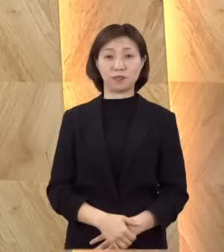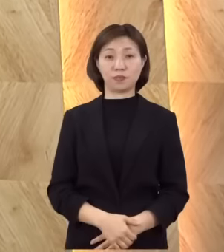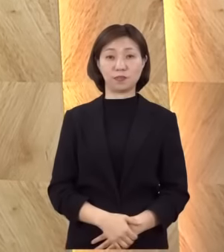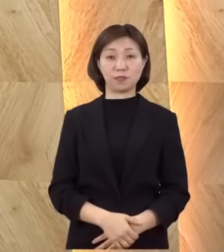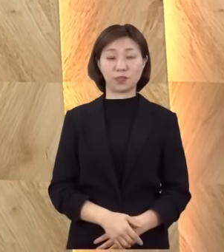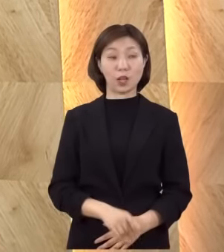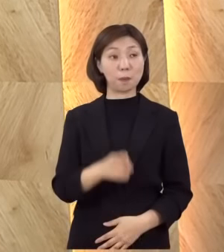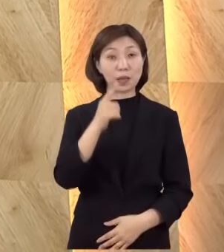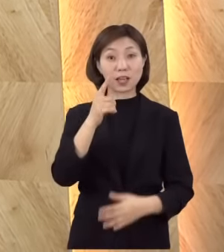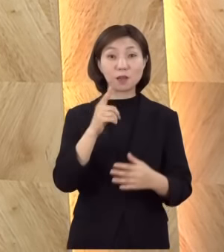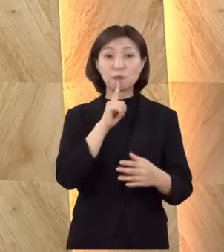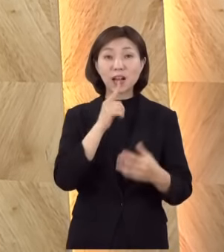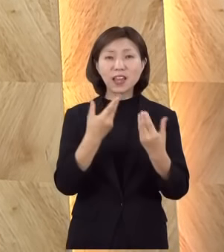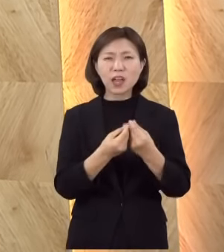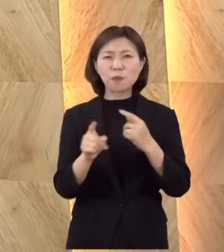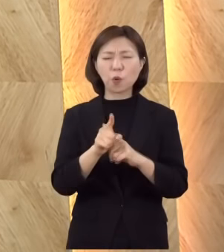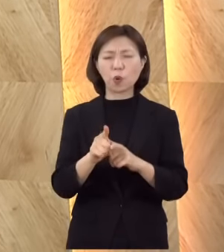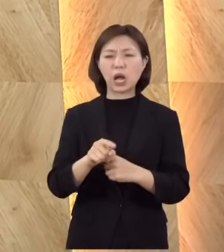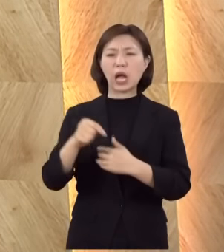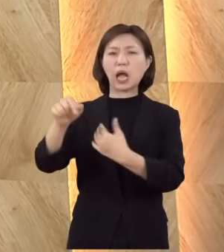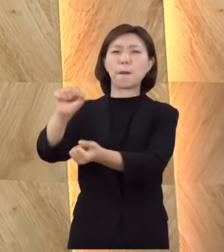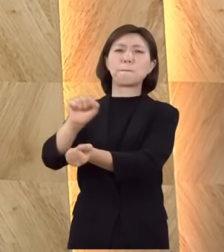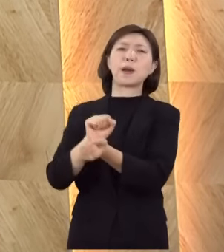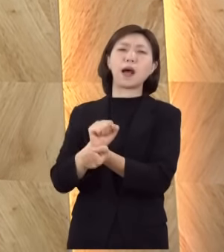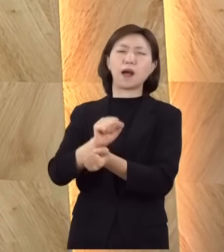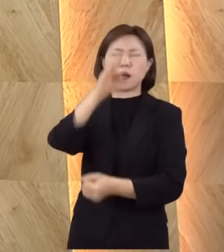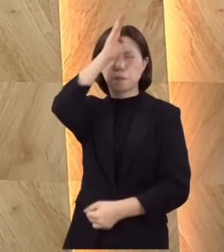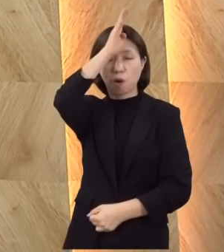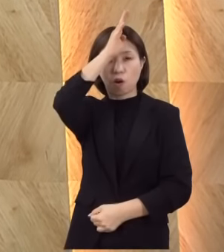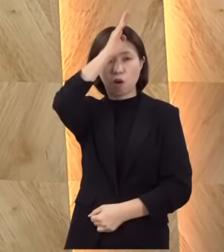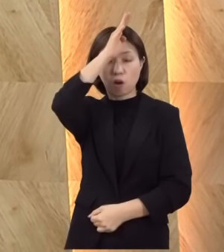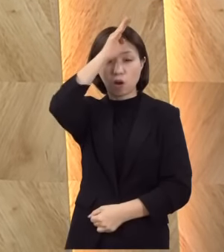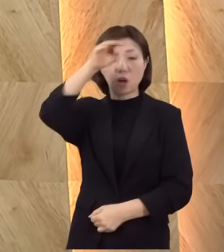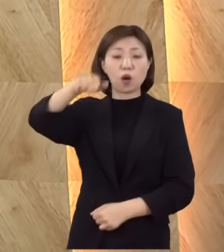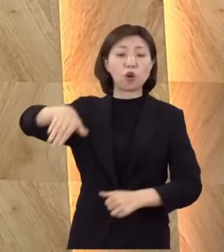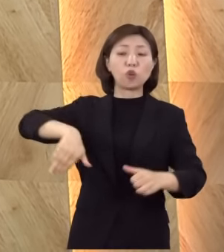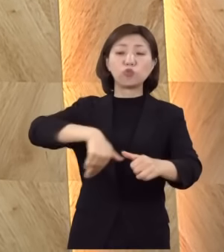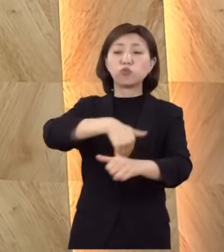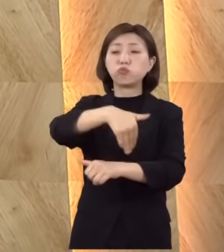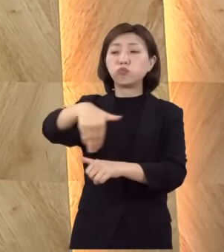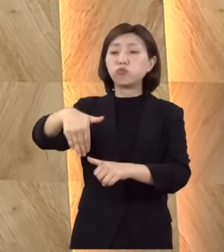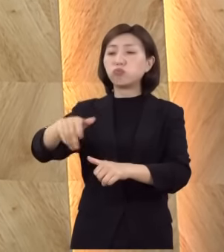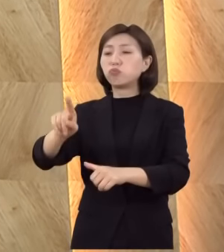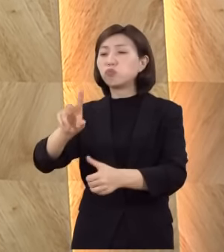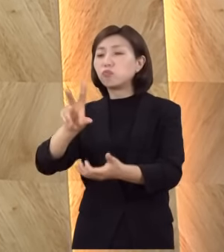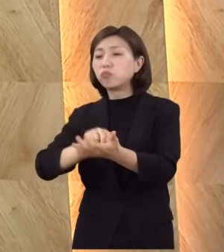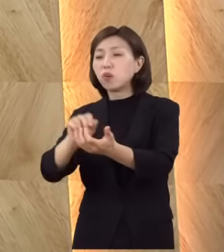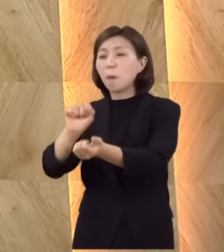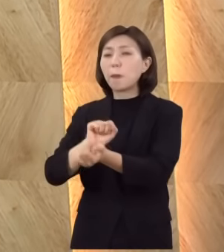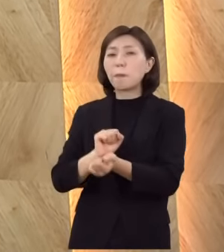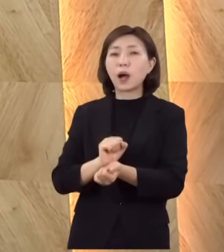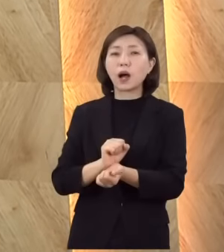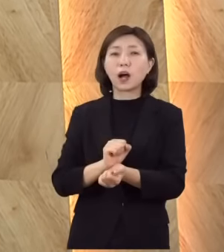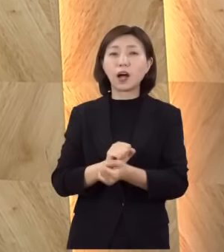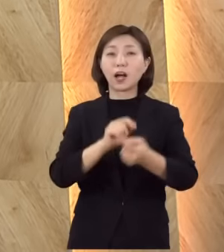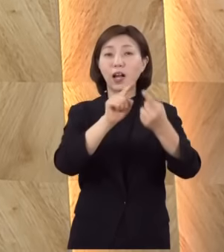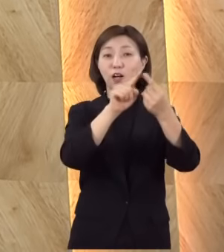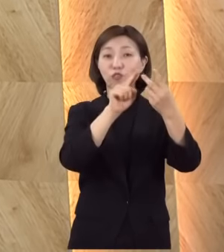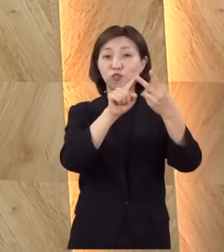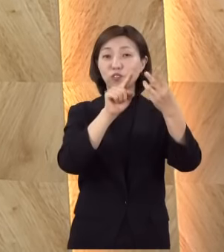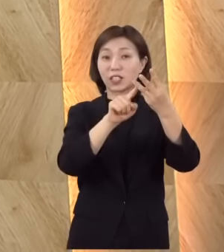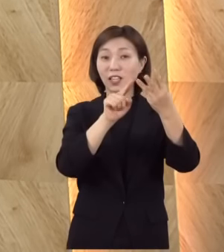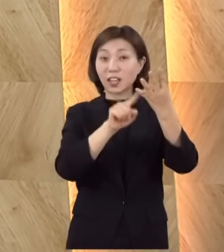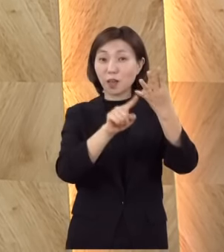그니까 바깥에서 되는 병 바깥에 환경에 의해서 생기는 병 그래서 여기서는